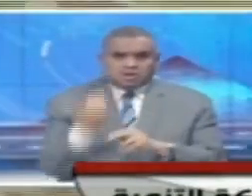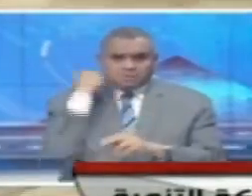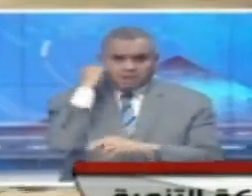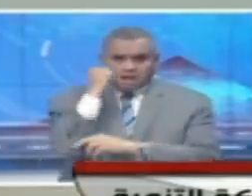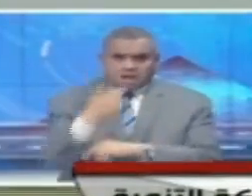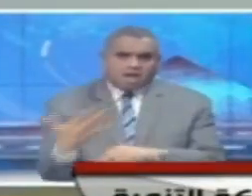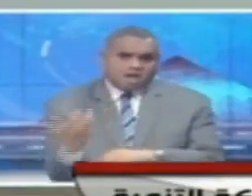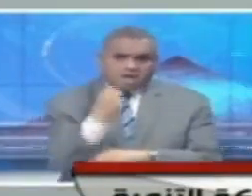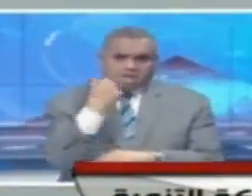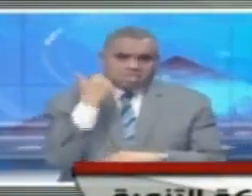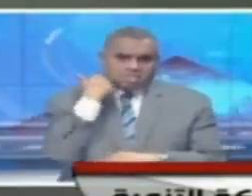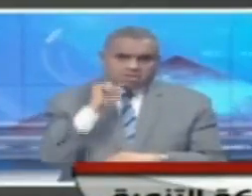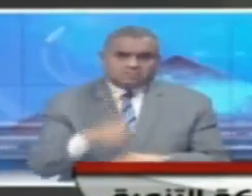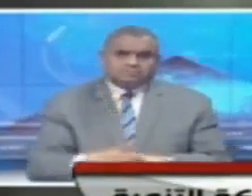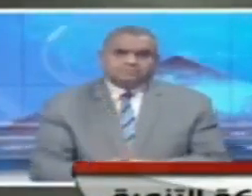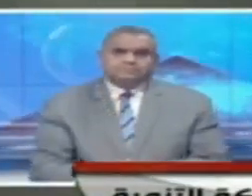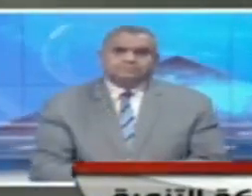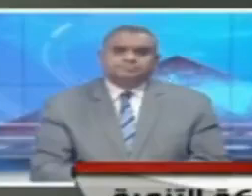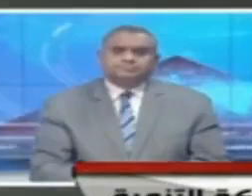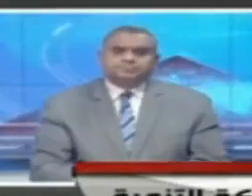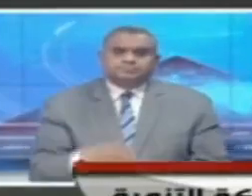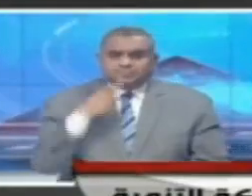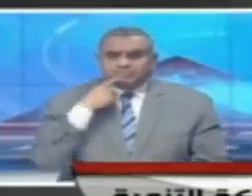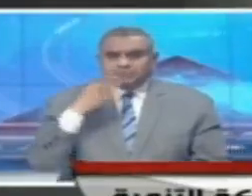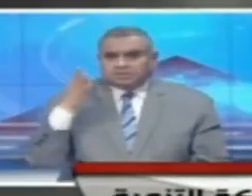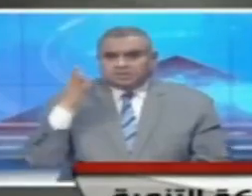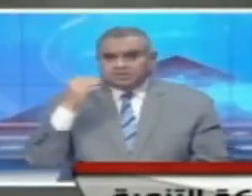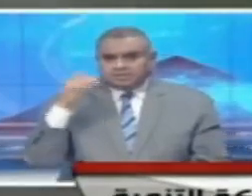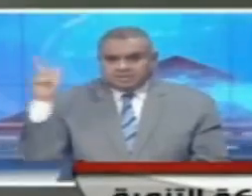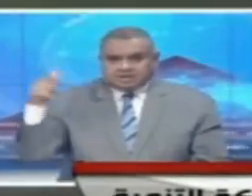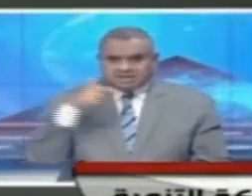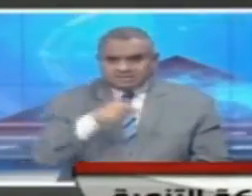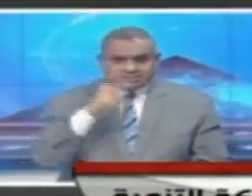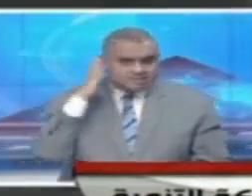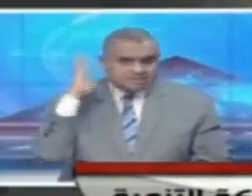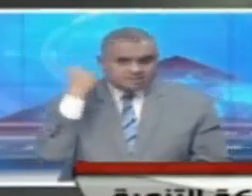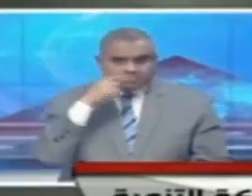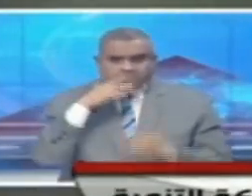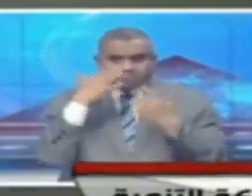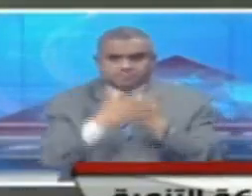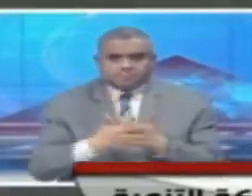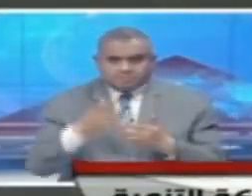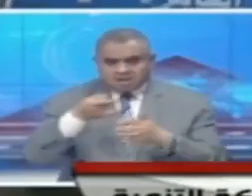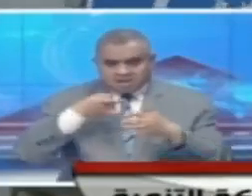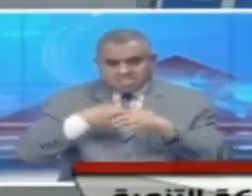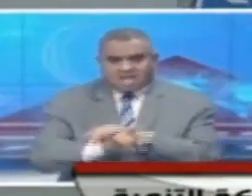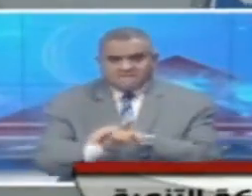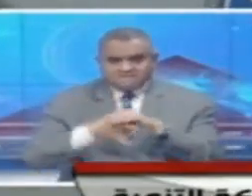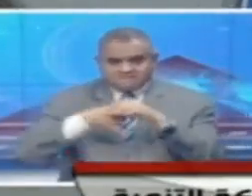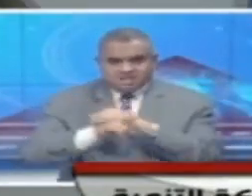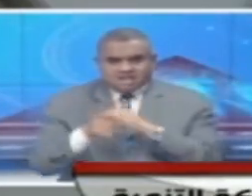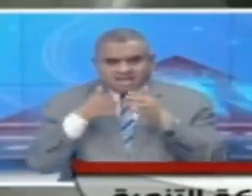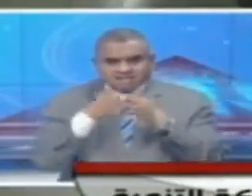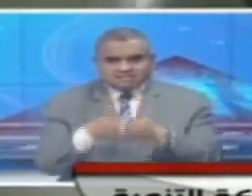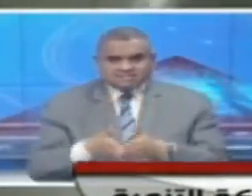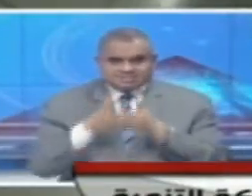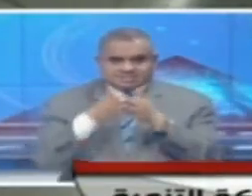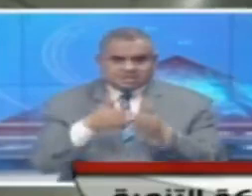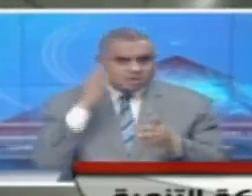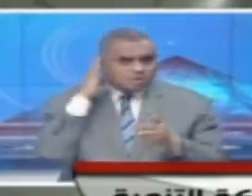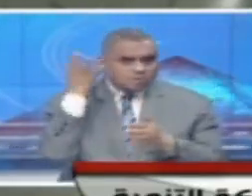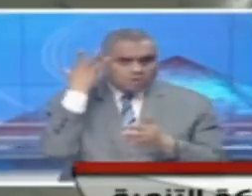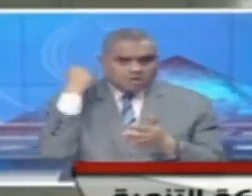أرض الوطن. دولة 30 من يونيو أنجزت مشروع أنفاق قناة السويس الذي